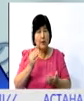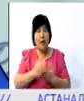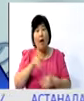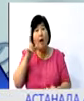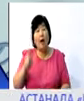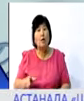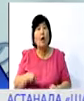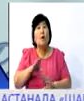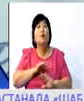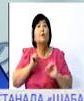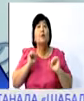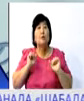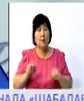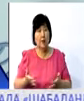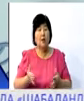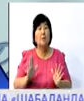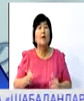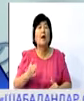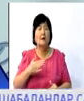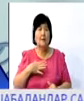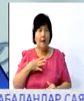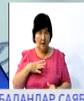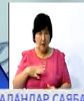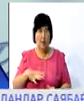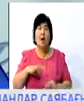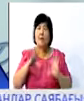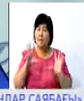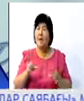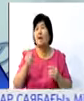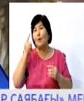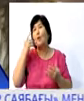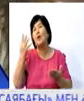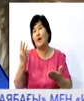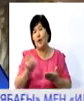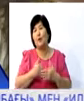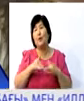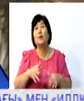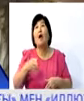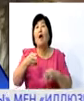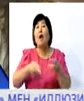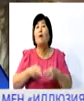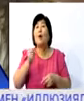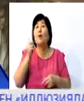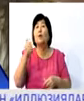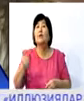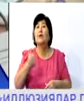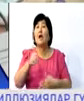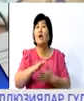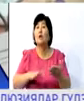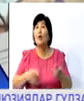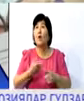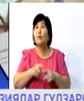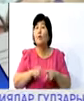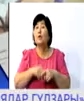Адам өліп кетуі мүмкін еді. Бірақ біз тәуекелге бардық, бәрі ойдағыдай өтті. Операция 12 сағатқа созылған. Бірегей